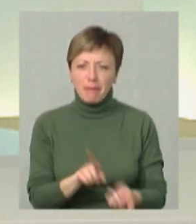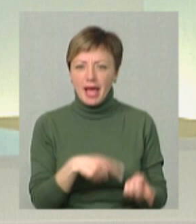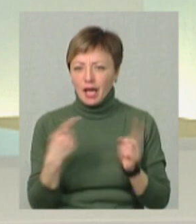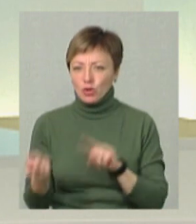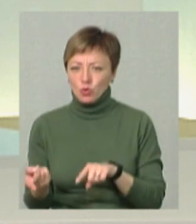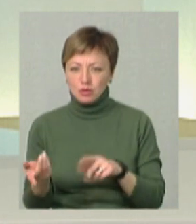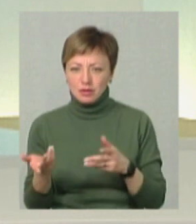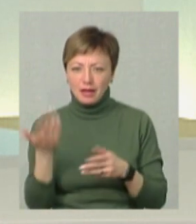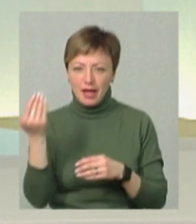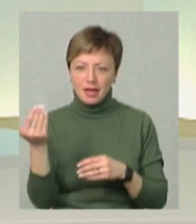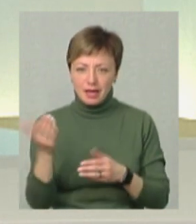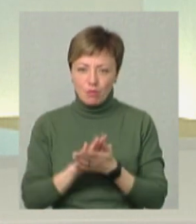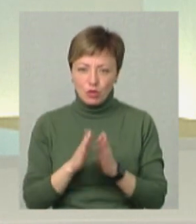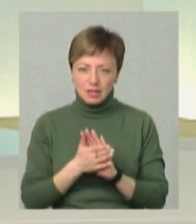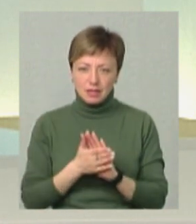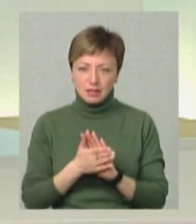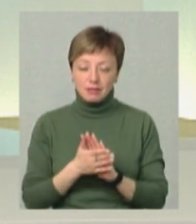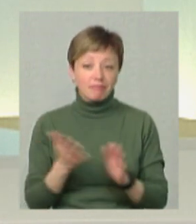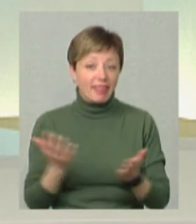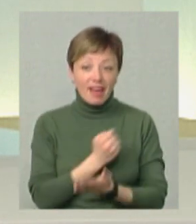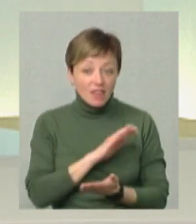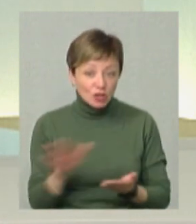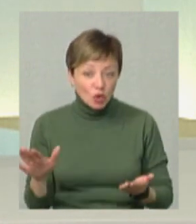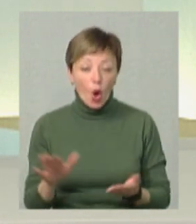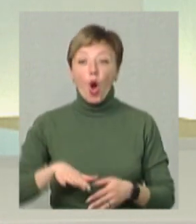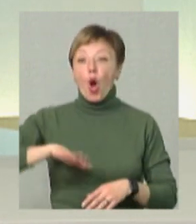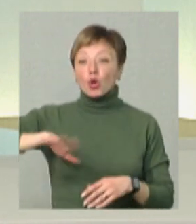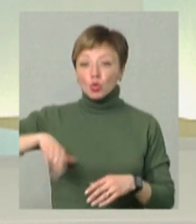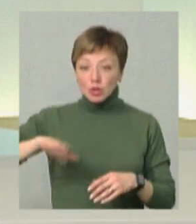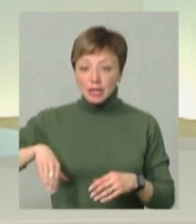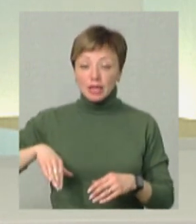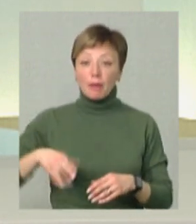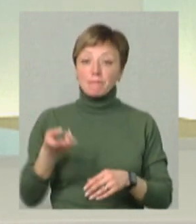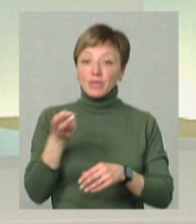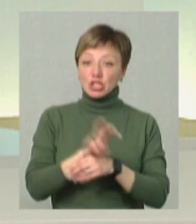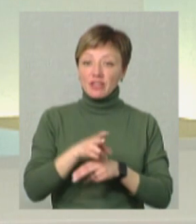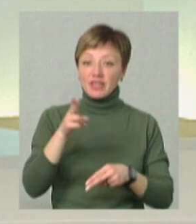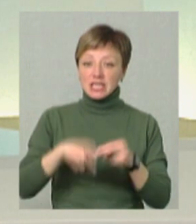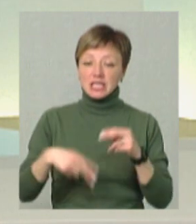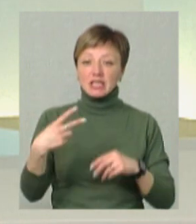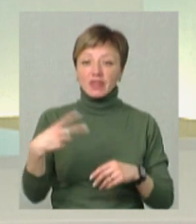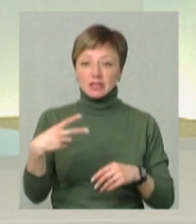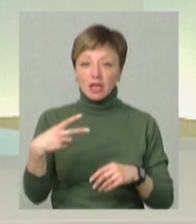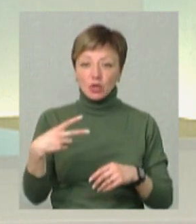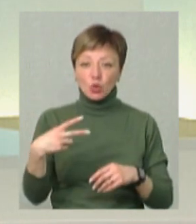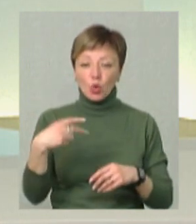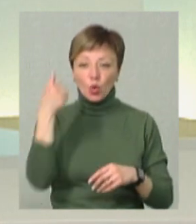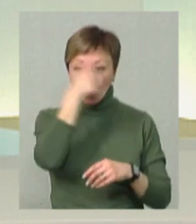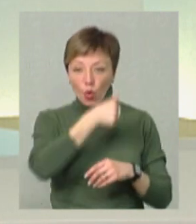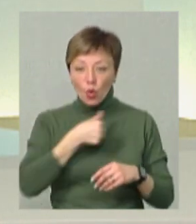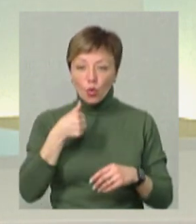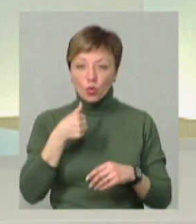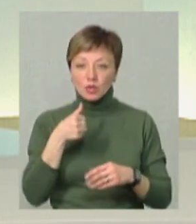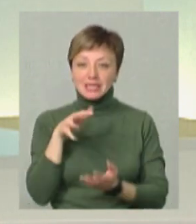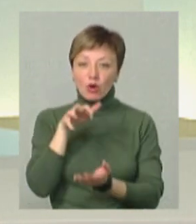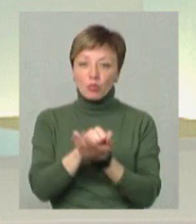перейдуть на їхні позиції. Не вийшло. Тоді прийшли в кінці 20-го року,